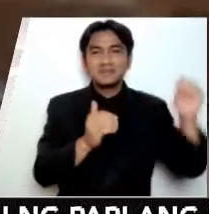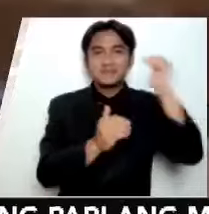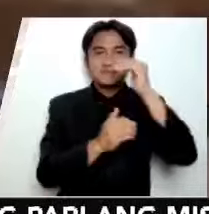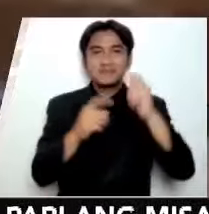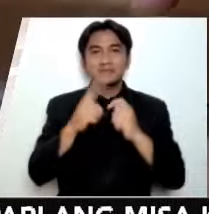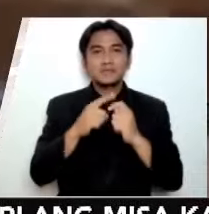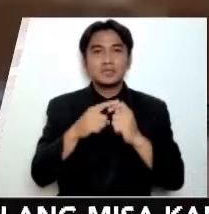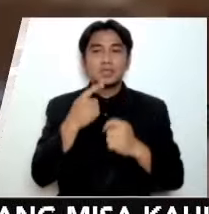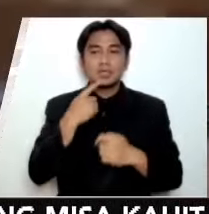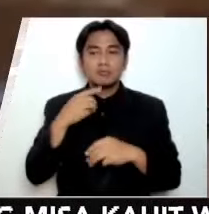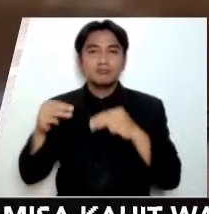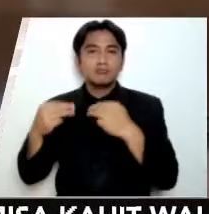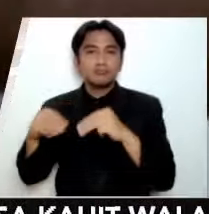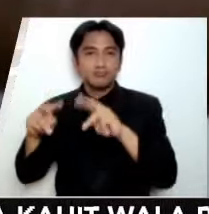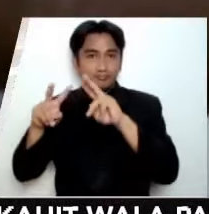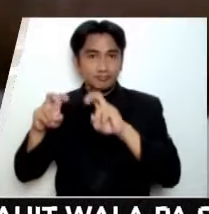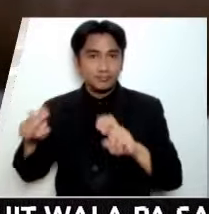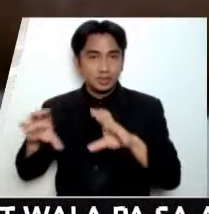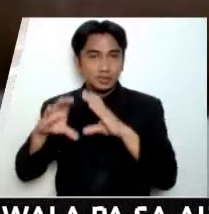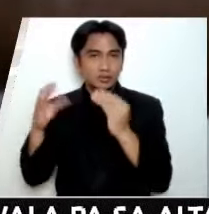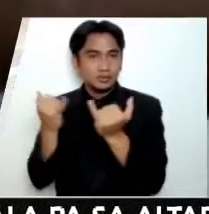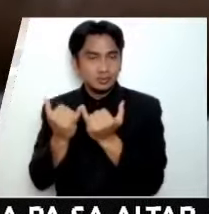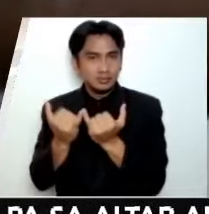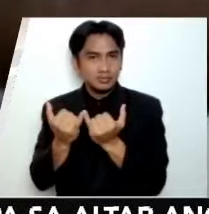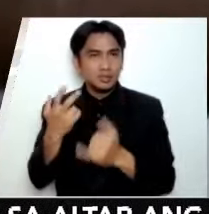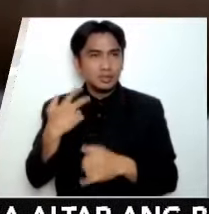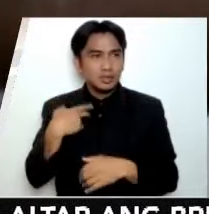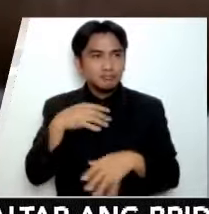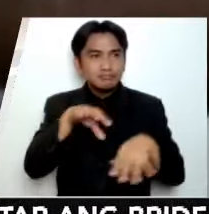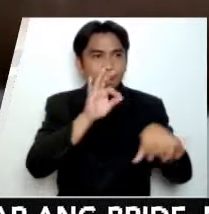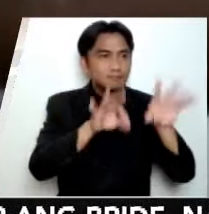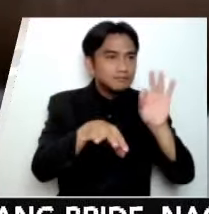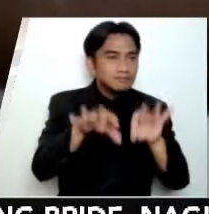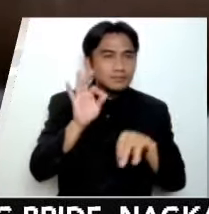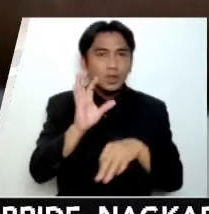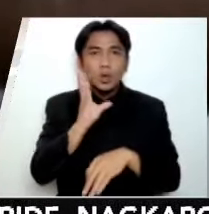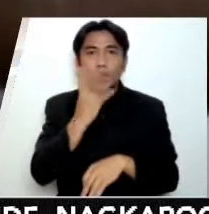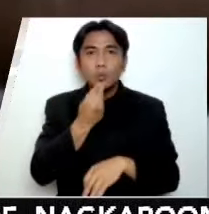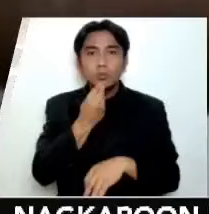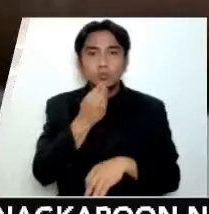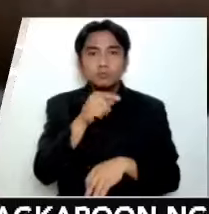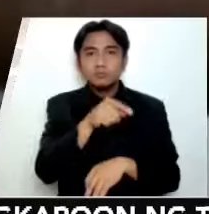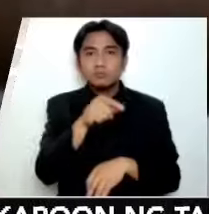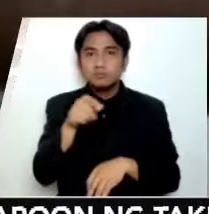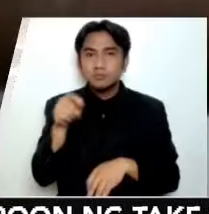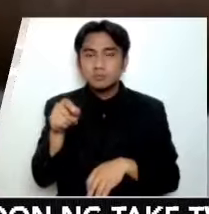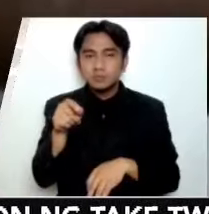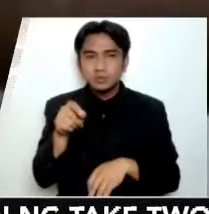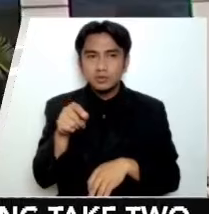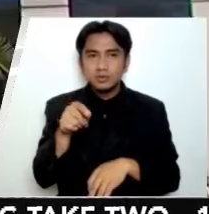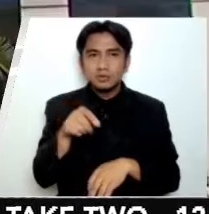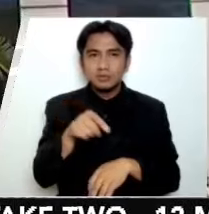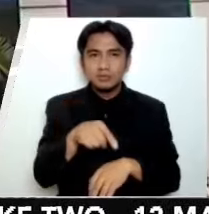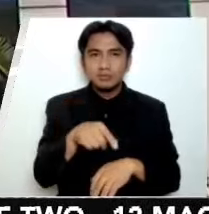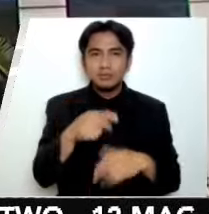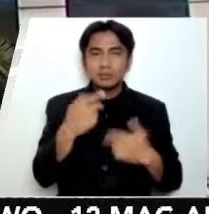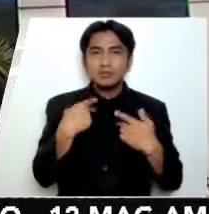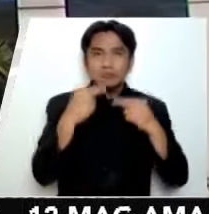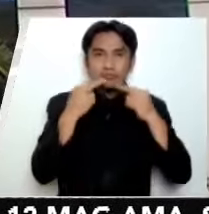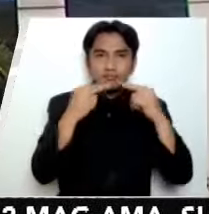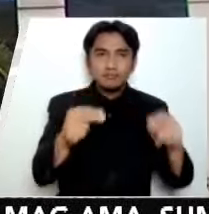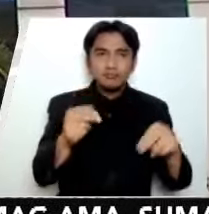company na YouGov kung saan pinipili ang respondents kung anong local news brands ang kanilang